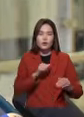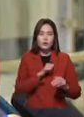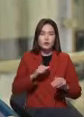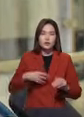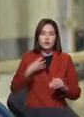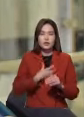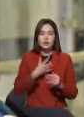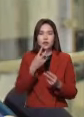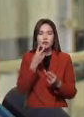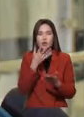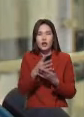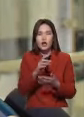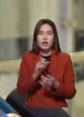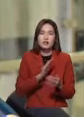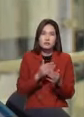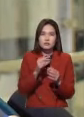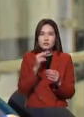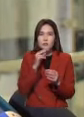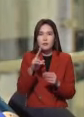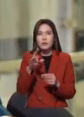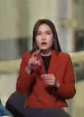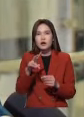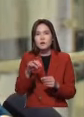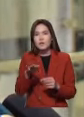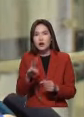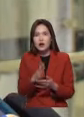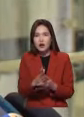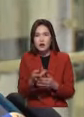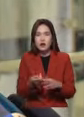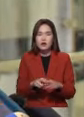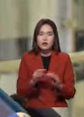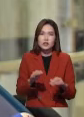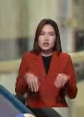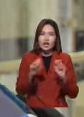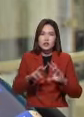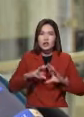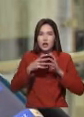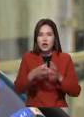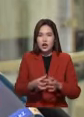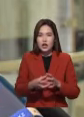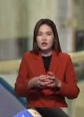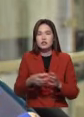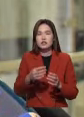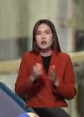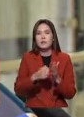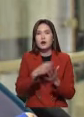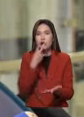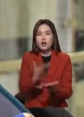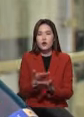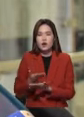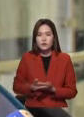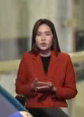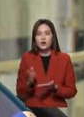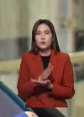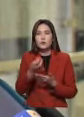отан сүйгіштікке, патриоттыққа тәрбиелеу. Яғни ол балалар қанша жерден халықаралық нарықта мықты маман болса да, өз елін жақсы